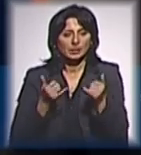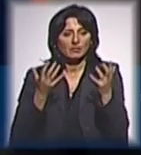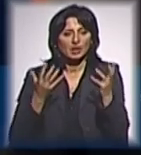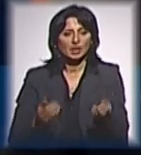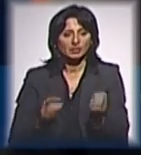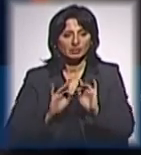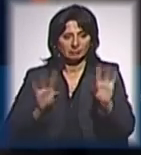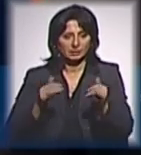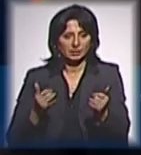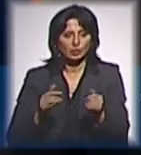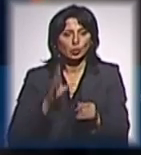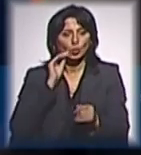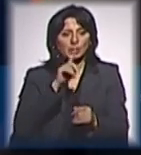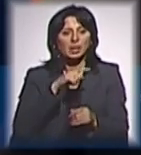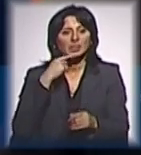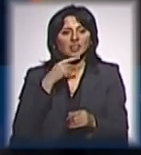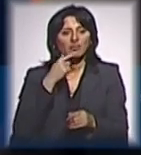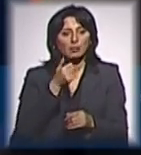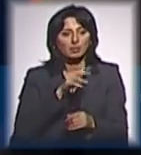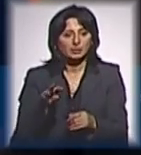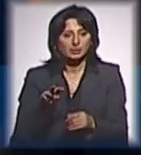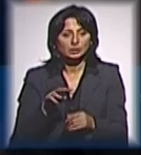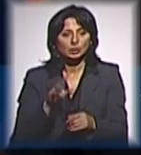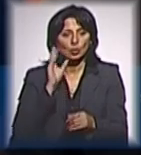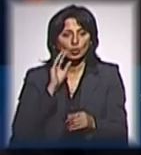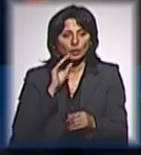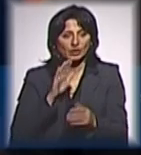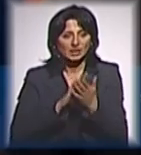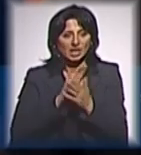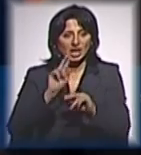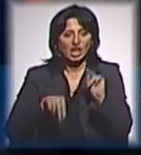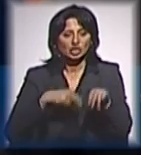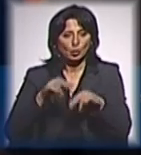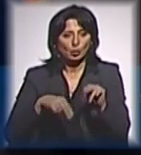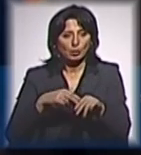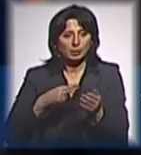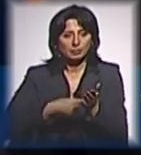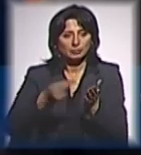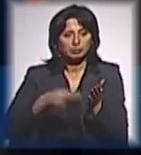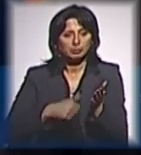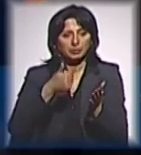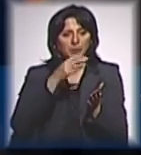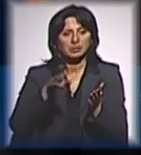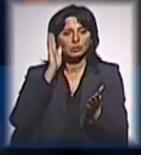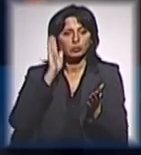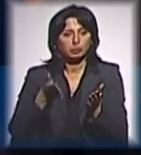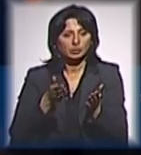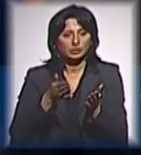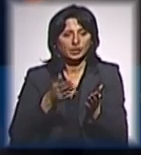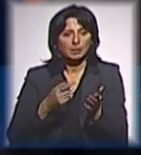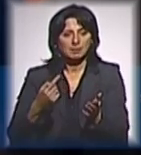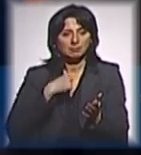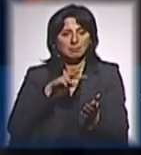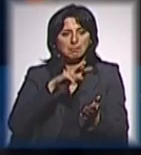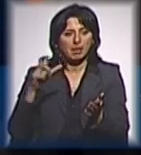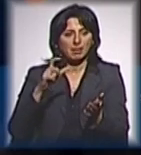დღევანდელი გამონათქვამი, როდესაც მან თქვა, რომ ასოცირების ხელშეკრულებას მოაწერს პრემიერ-მინისტრი, ანუ მოვაწერ